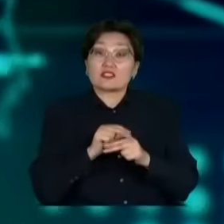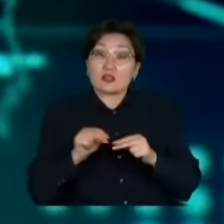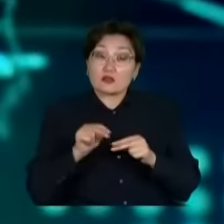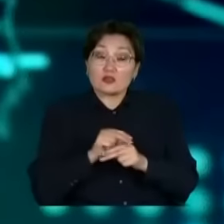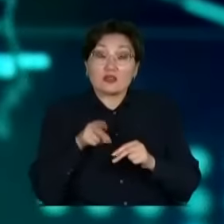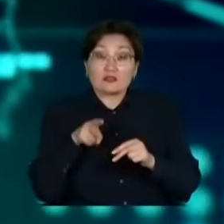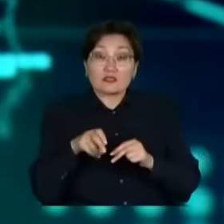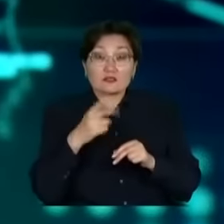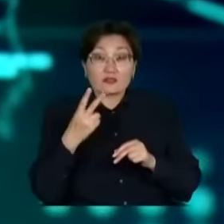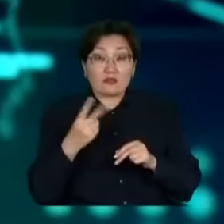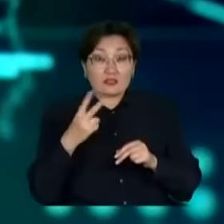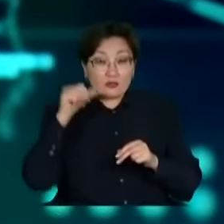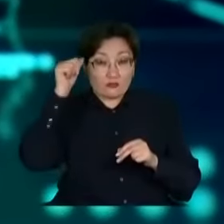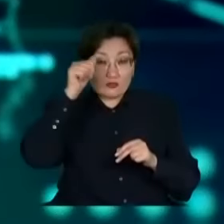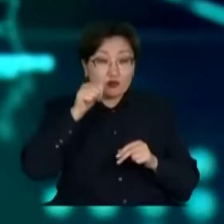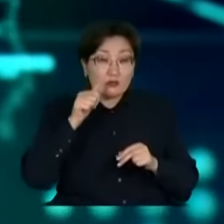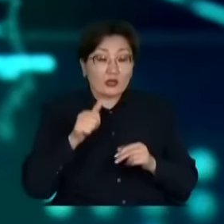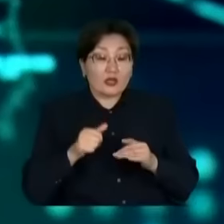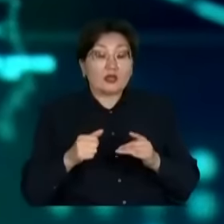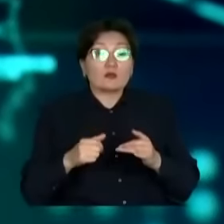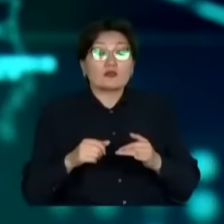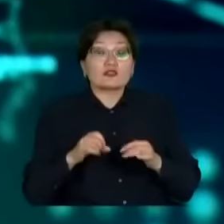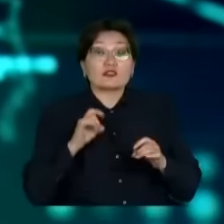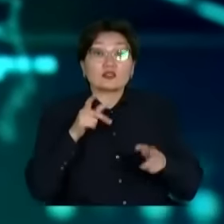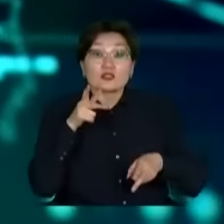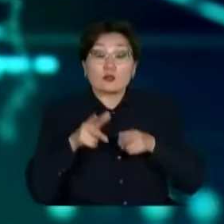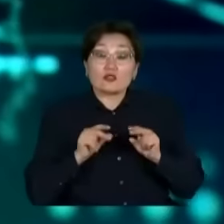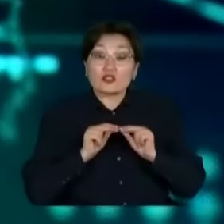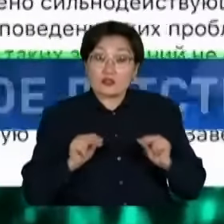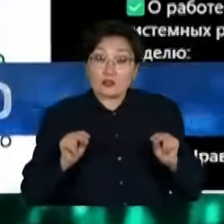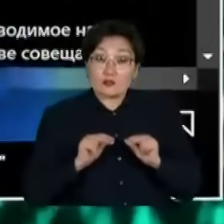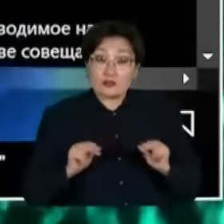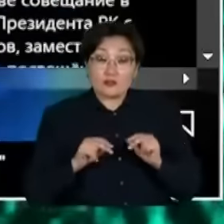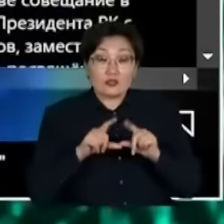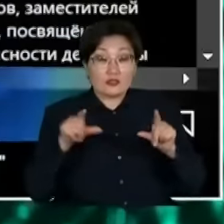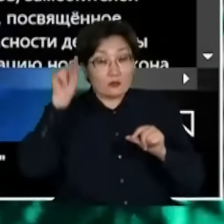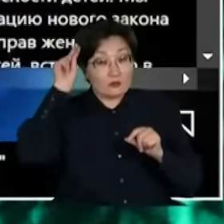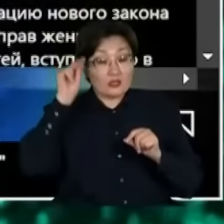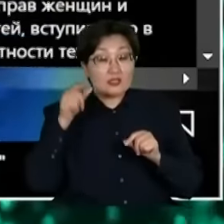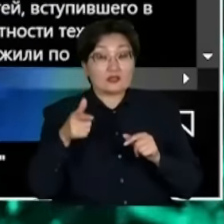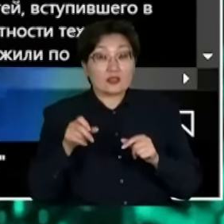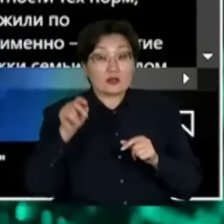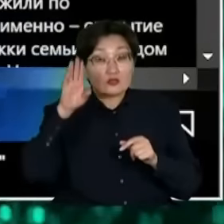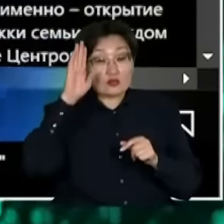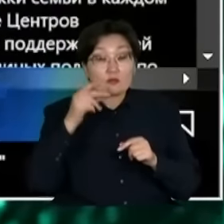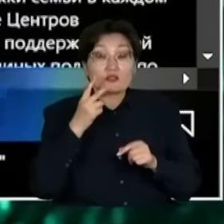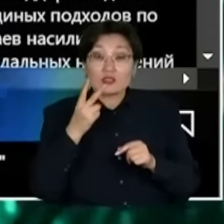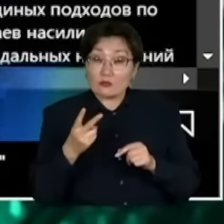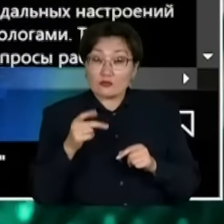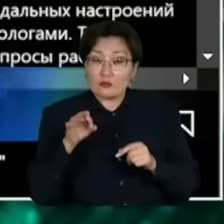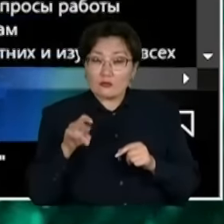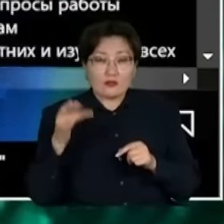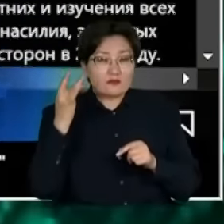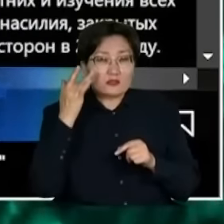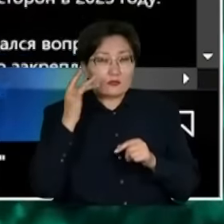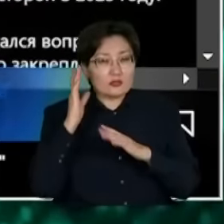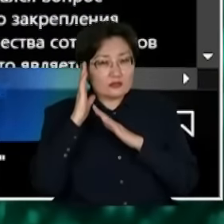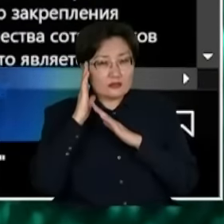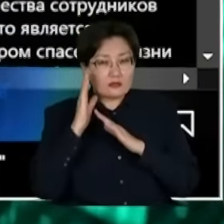с 2022 года тревогу забили учителя в школе где учится ребёнок заметили что он всё время